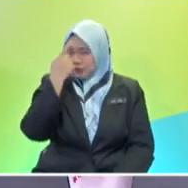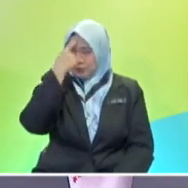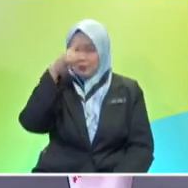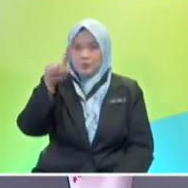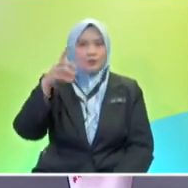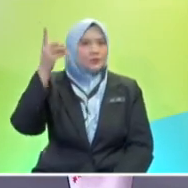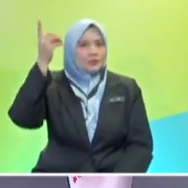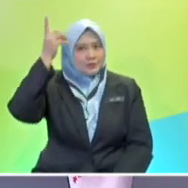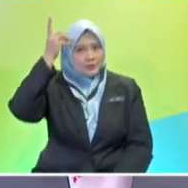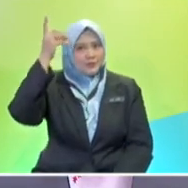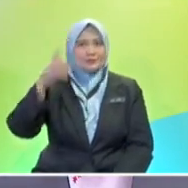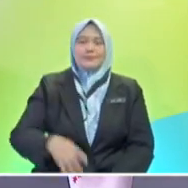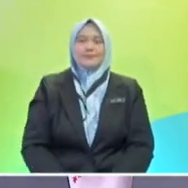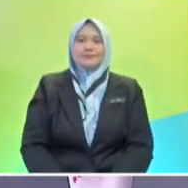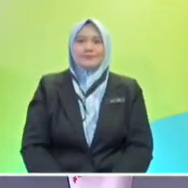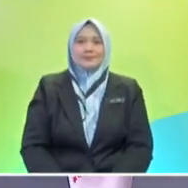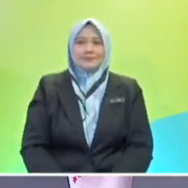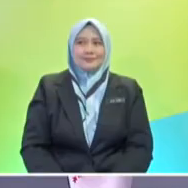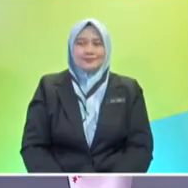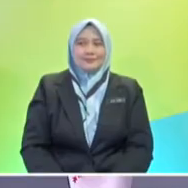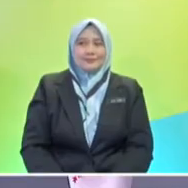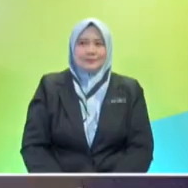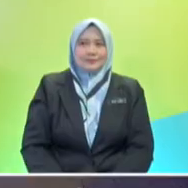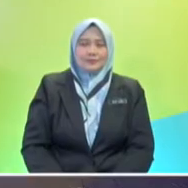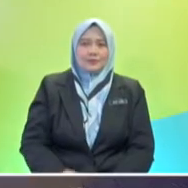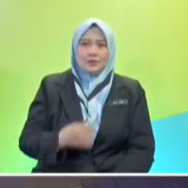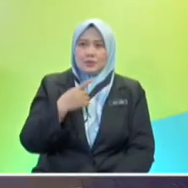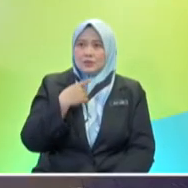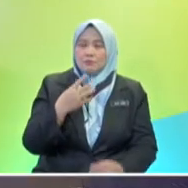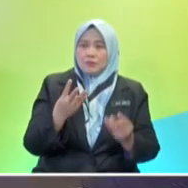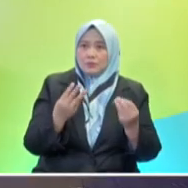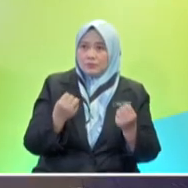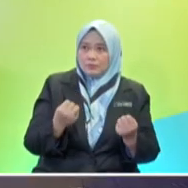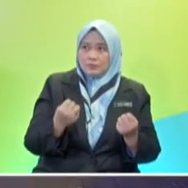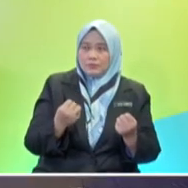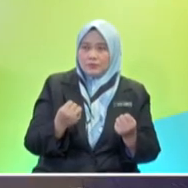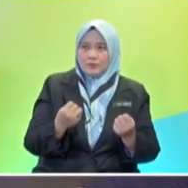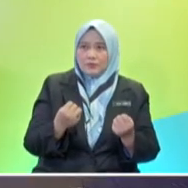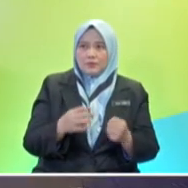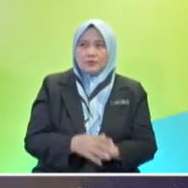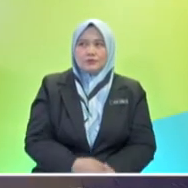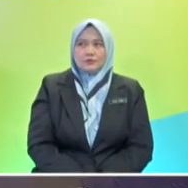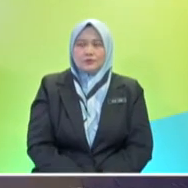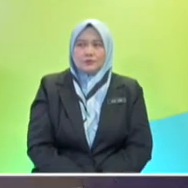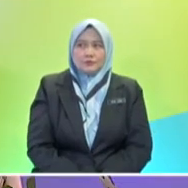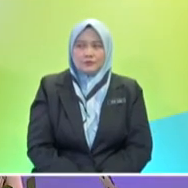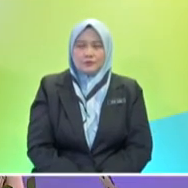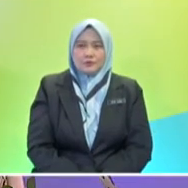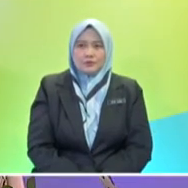wah, Baiklah, murid-murid. Satu lagi cikgu tambah perkataan untuk di panduan ini.